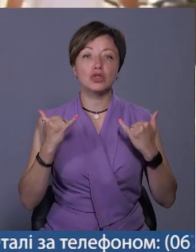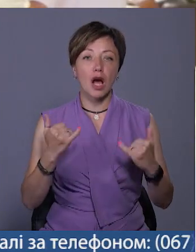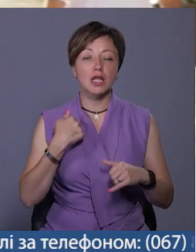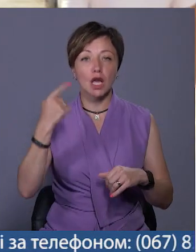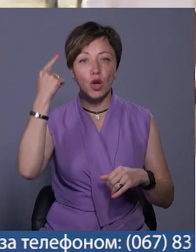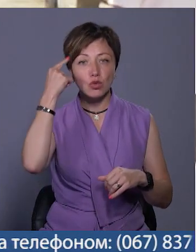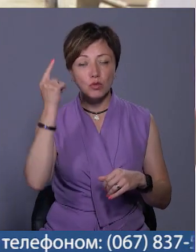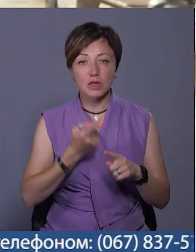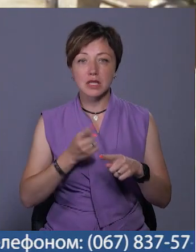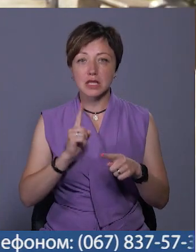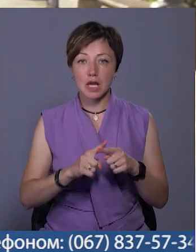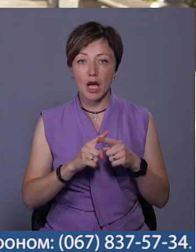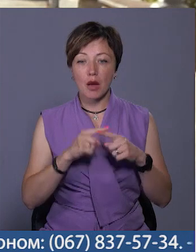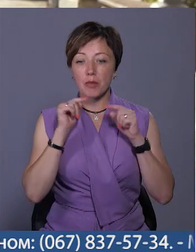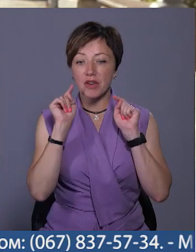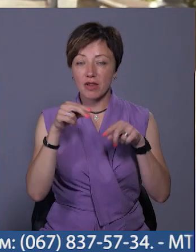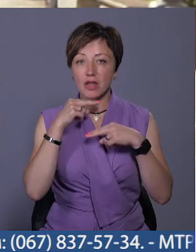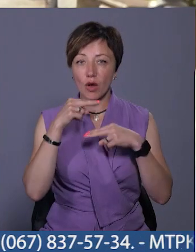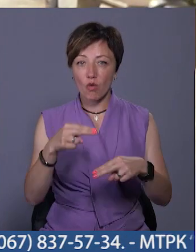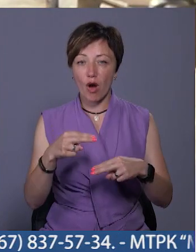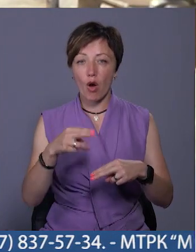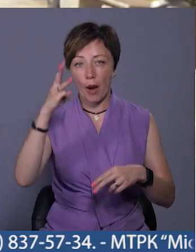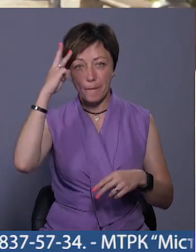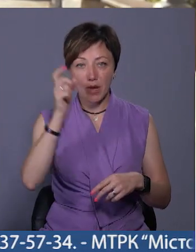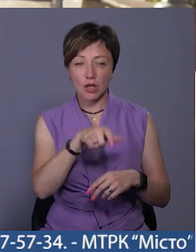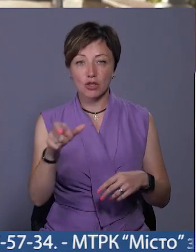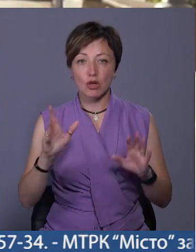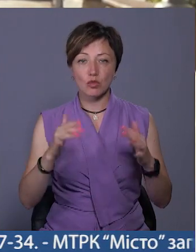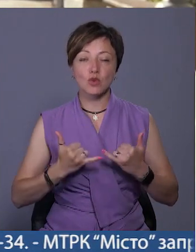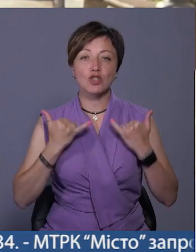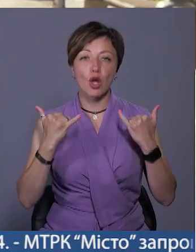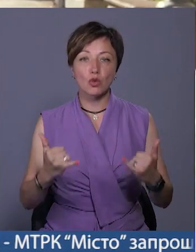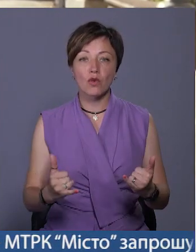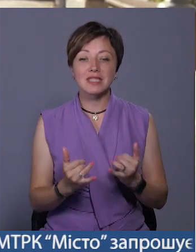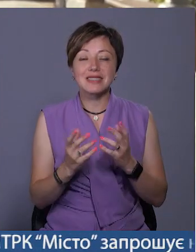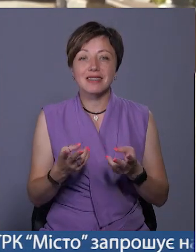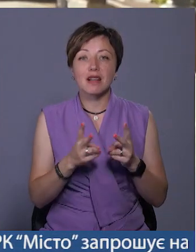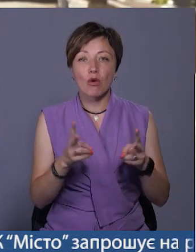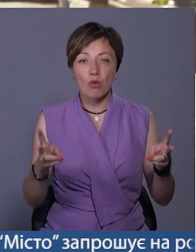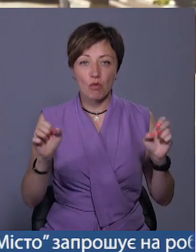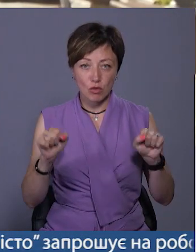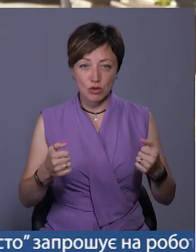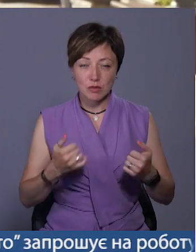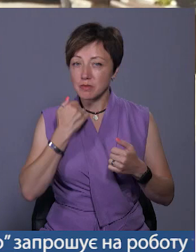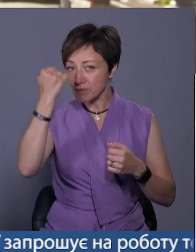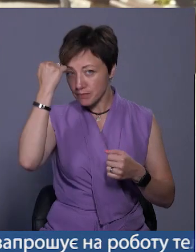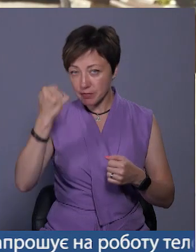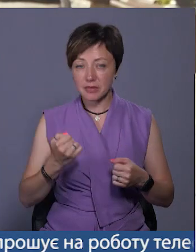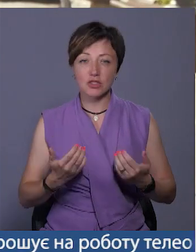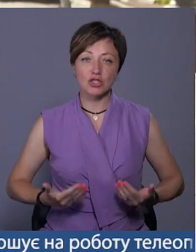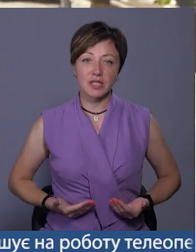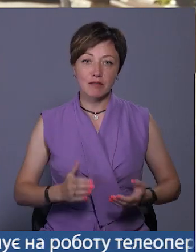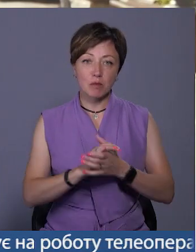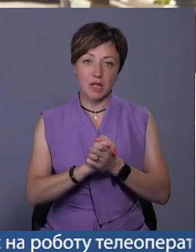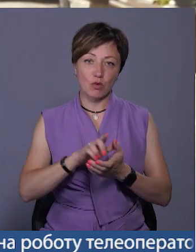думаю, це приверне увагу хмельничан, які будуть вшановувати тих, заради кого ми можемо жити в відносно